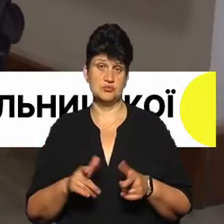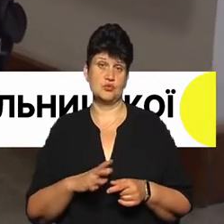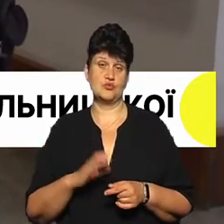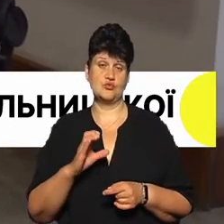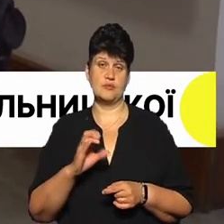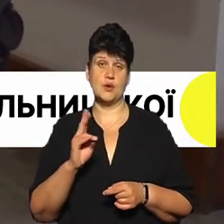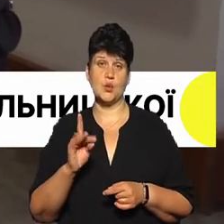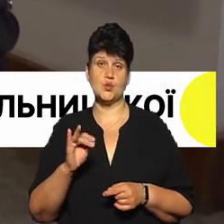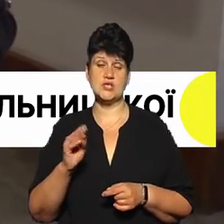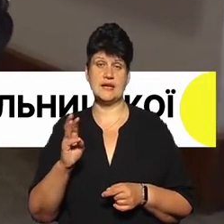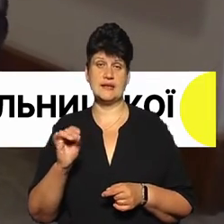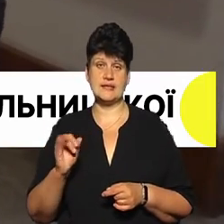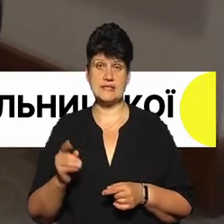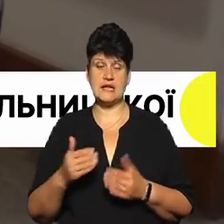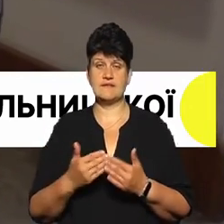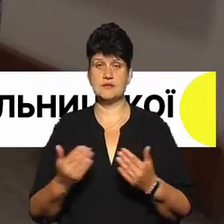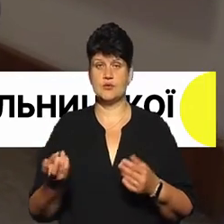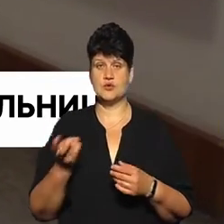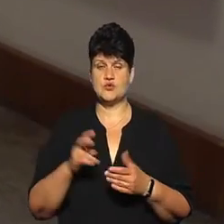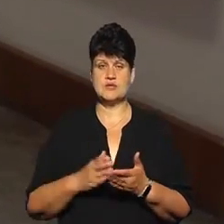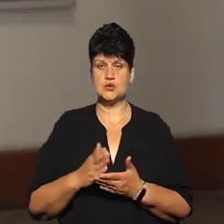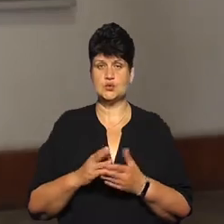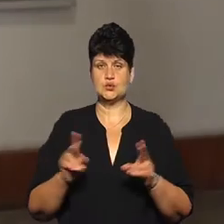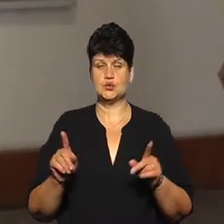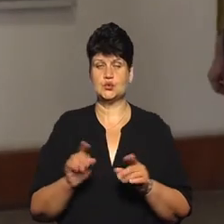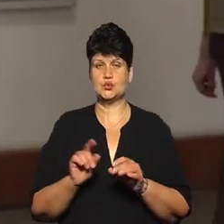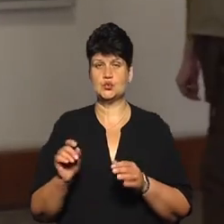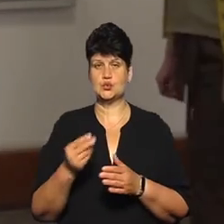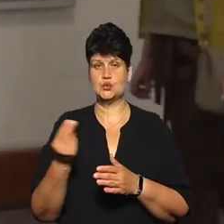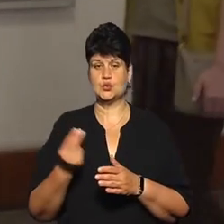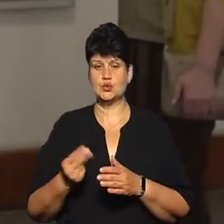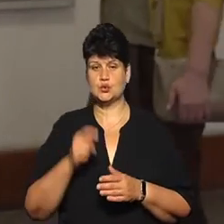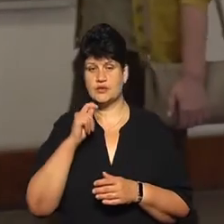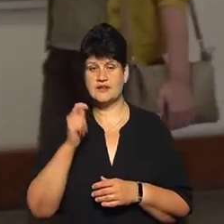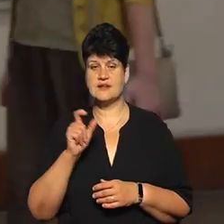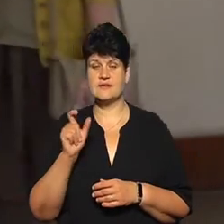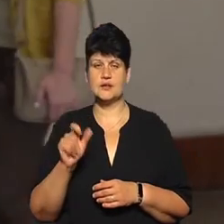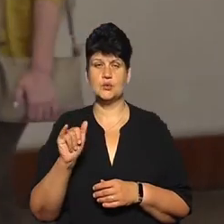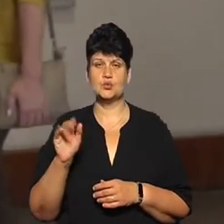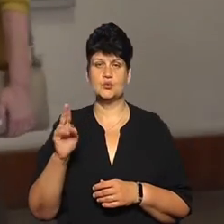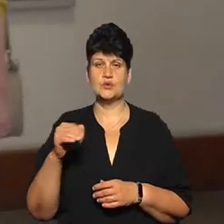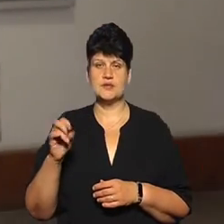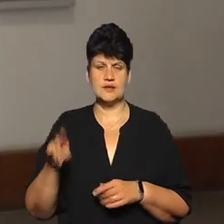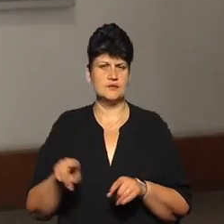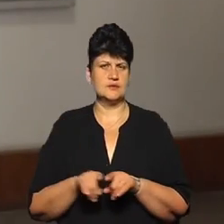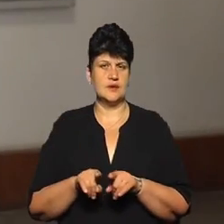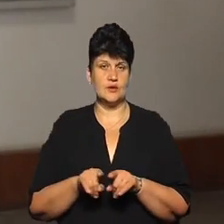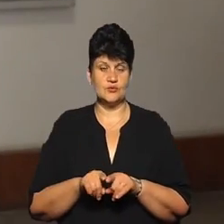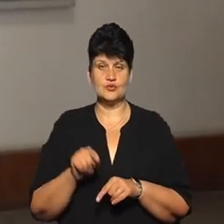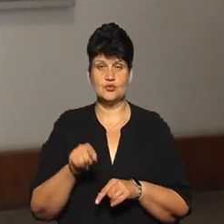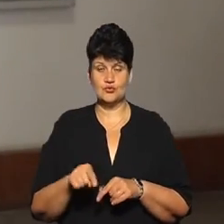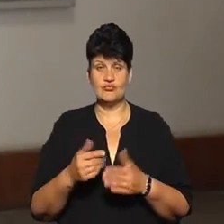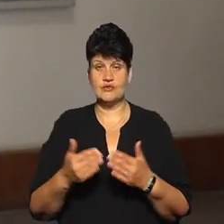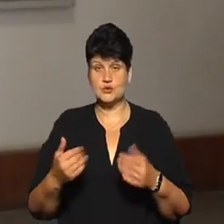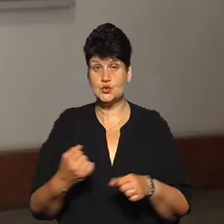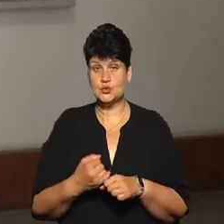На виставку прийшов заслужений художник України Євген Удін. То, що таку виставку зробила Україна, то я супер. То є